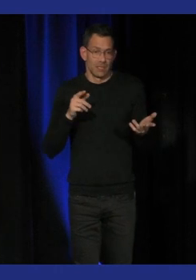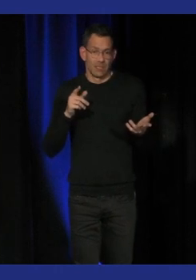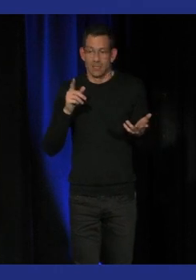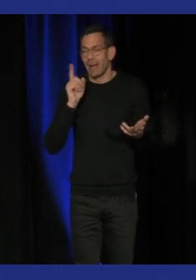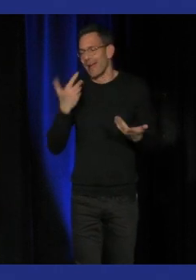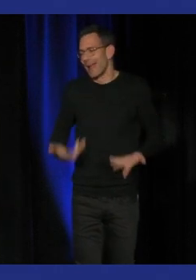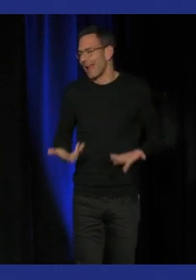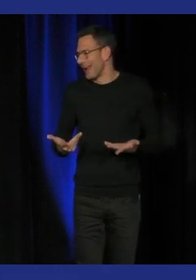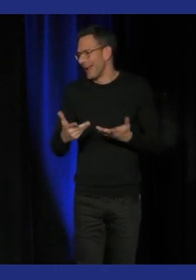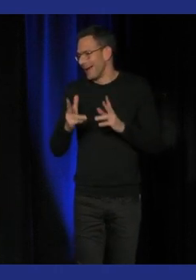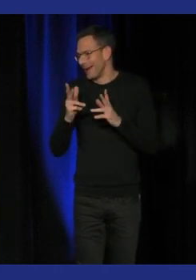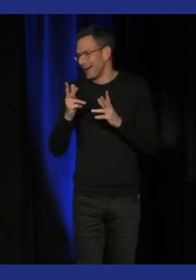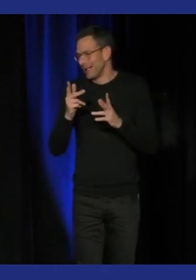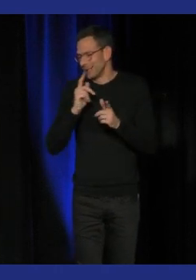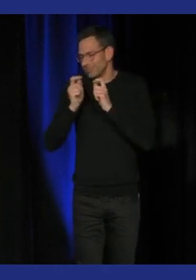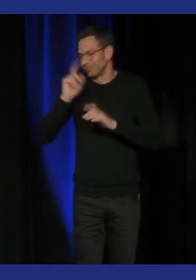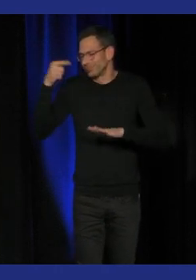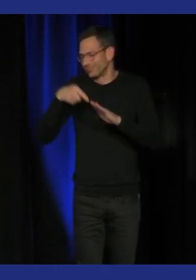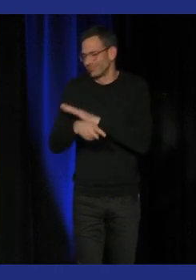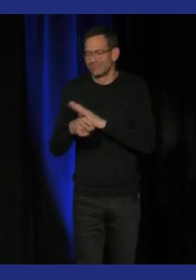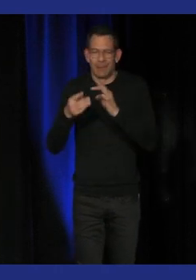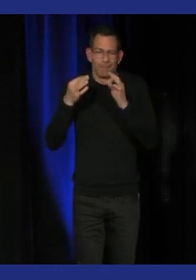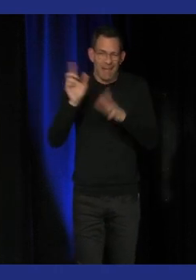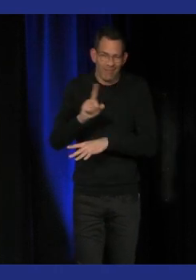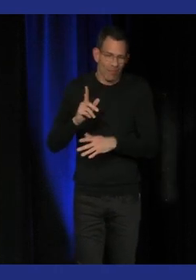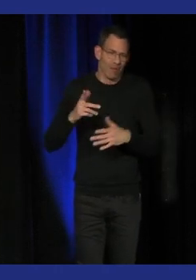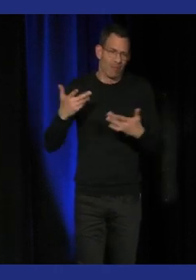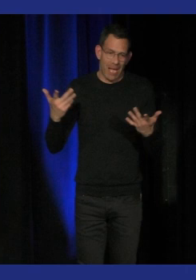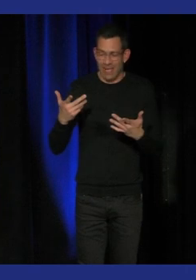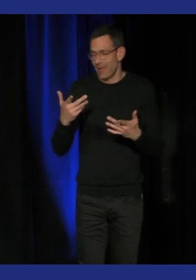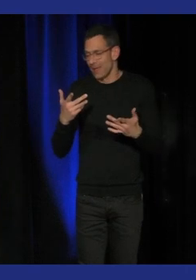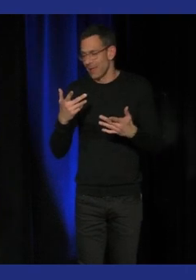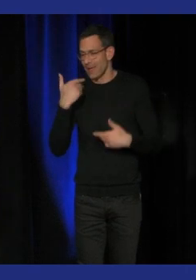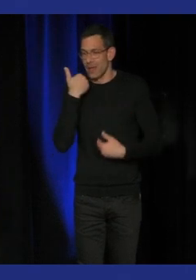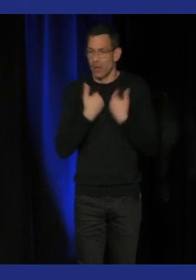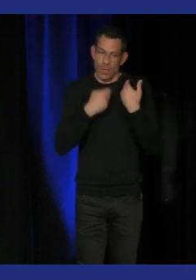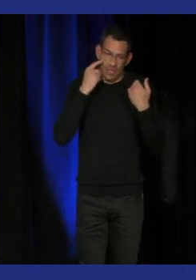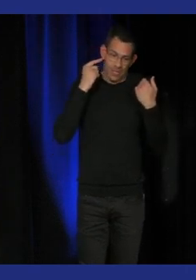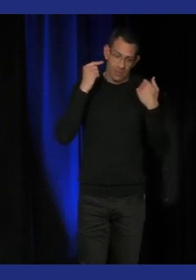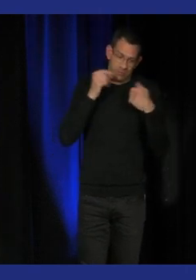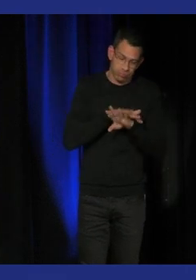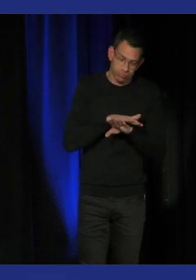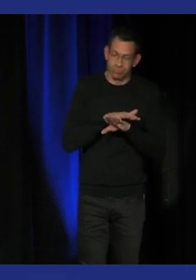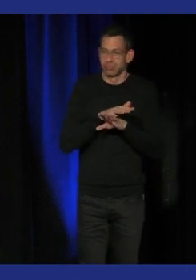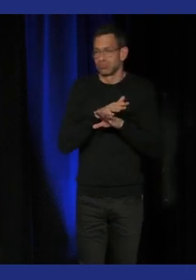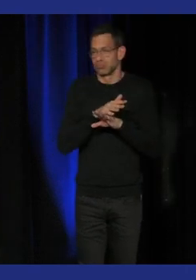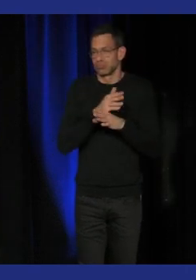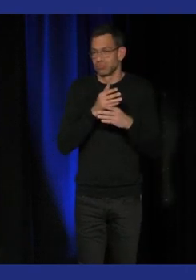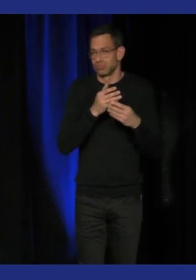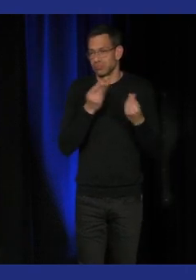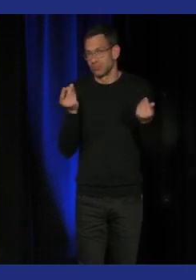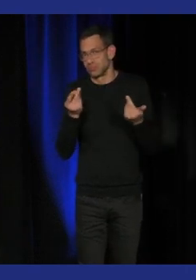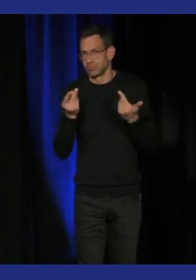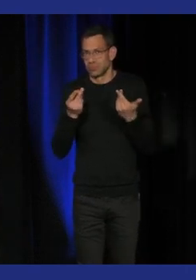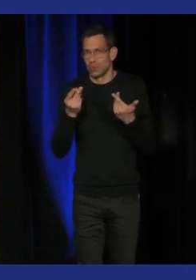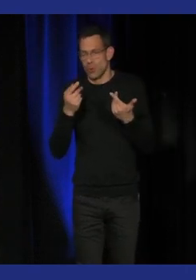de développer ces concepts, mais du coup, les handicaps invisibles aident à penser certains concepts queer et